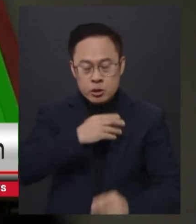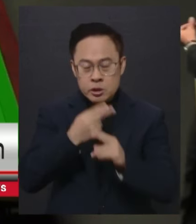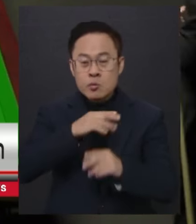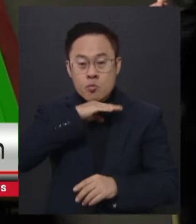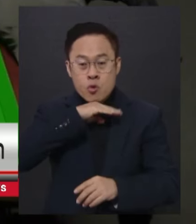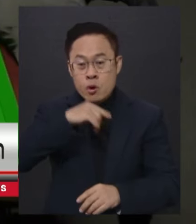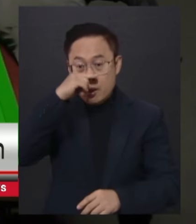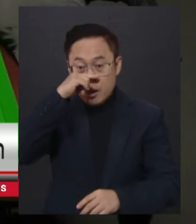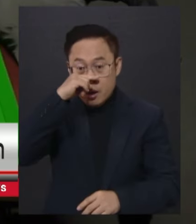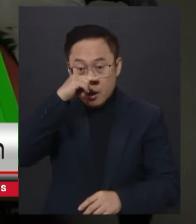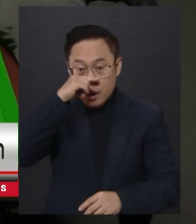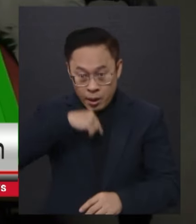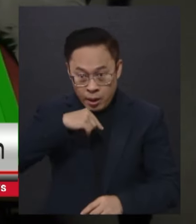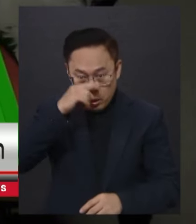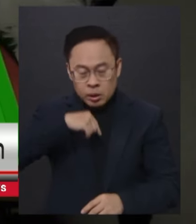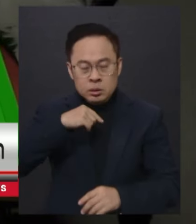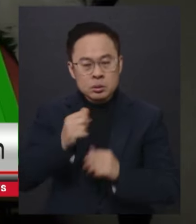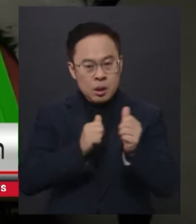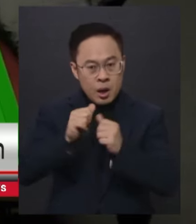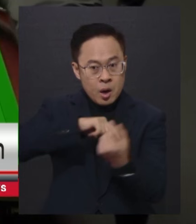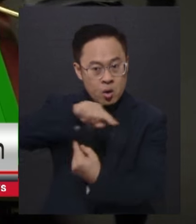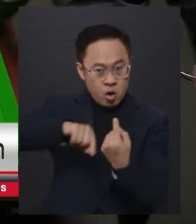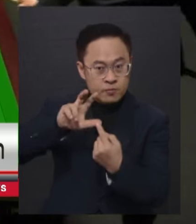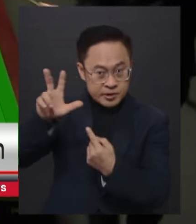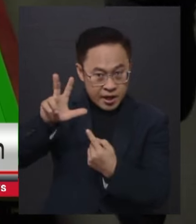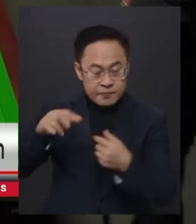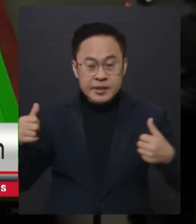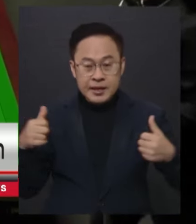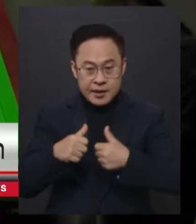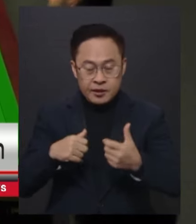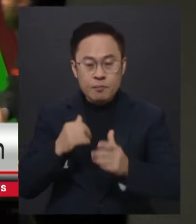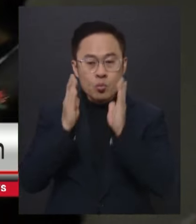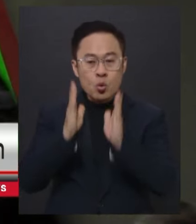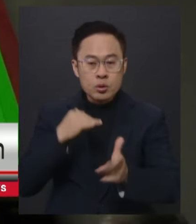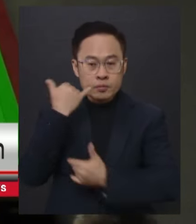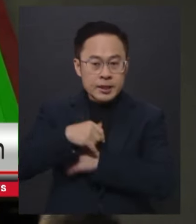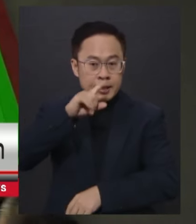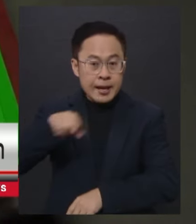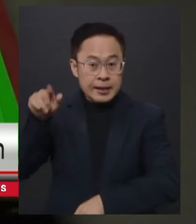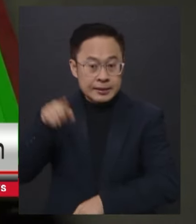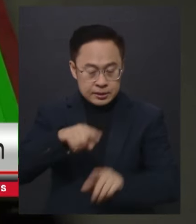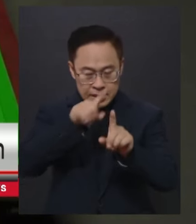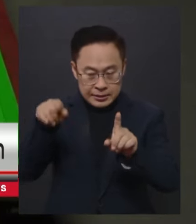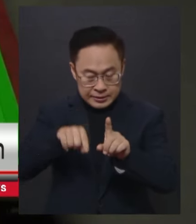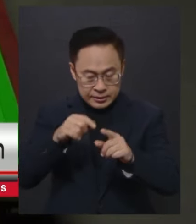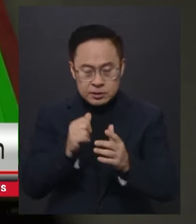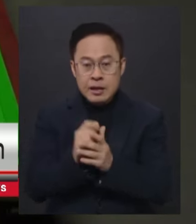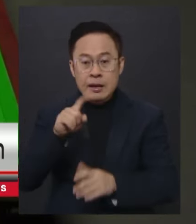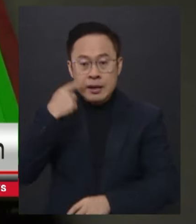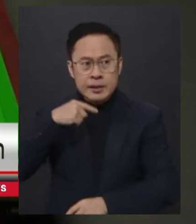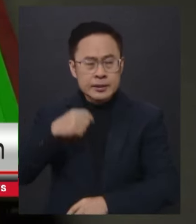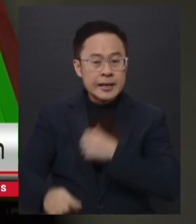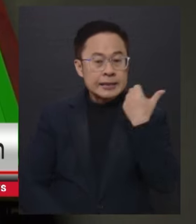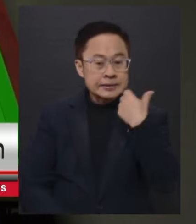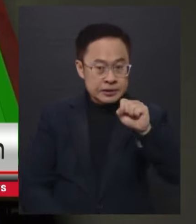ไทยครับลงเล่นในรอบที่3เจอกับแอนดี้ฮิกครับจากอังกฤษซึ่งแข่งขันกันในระบบ10ใน19เฟรมนะครับผลปราก